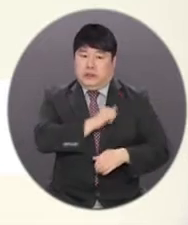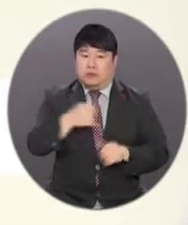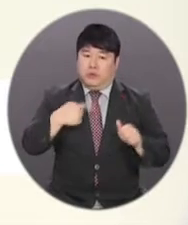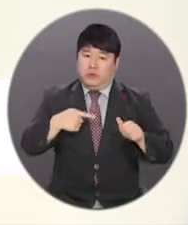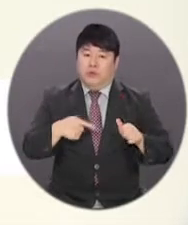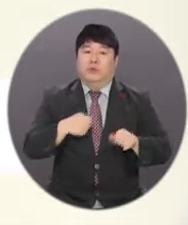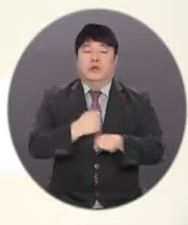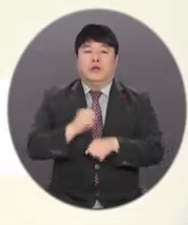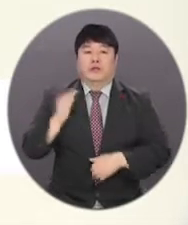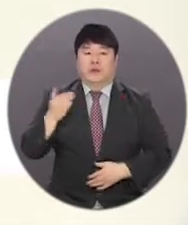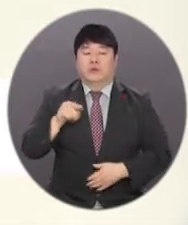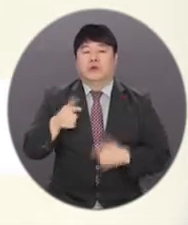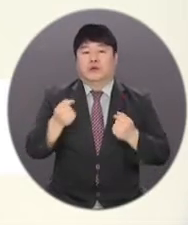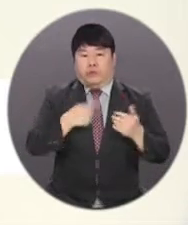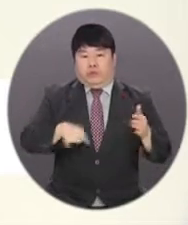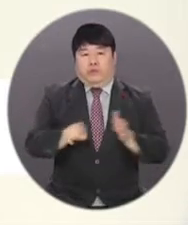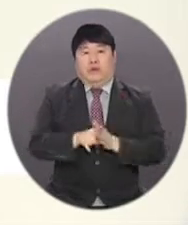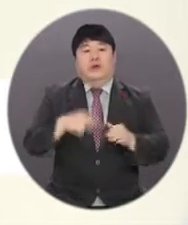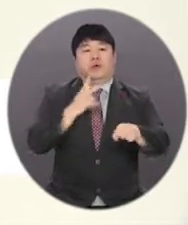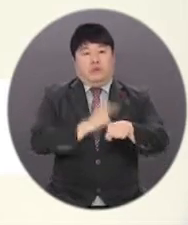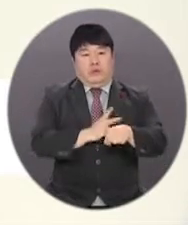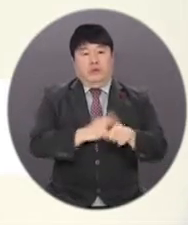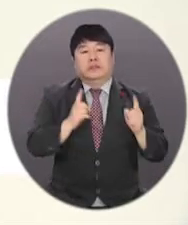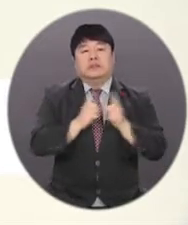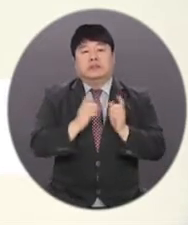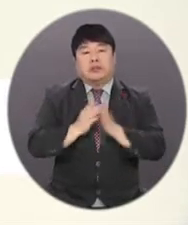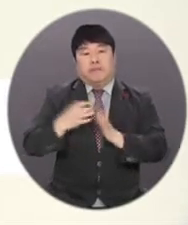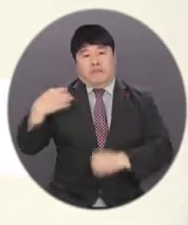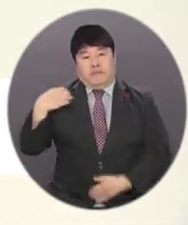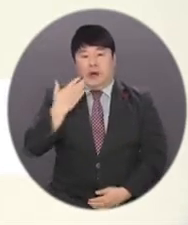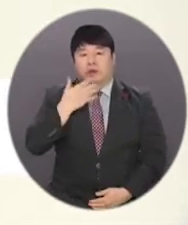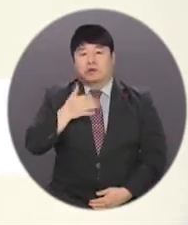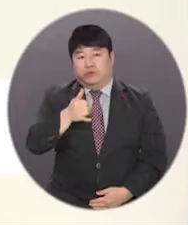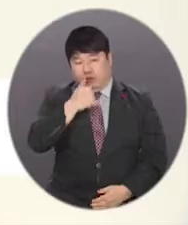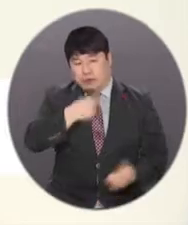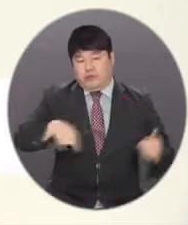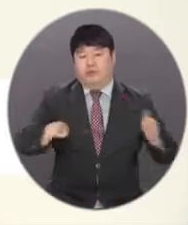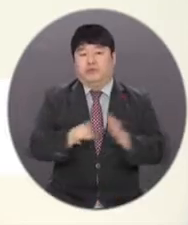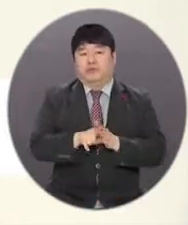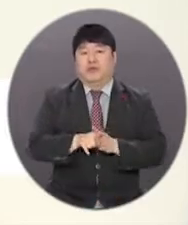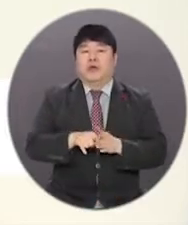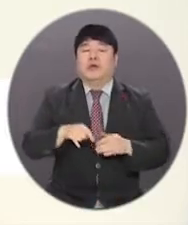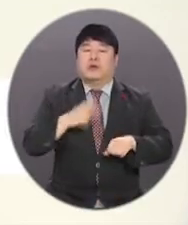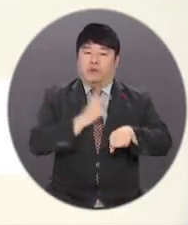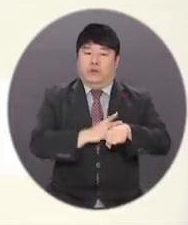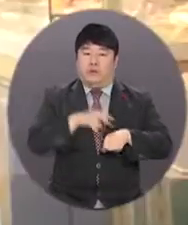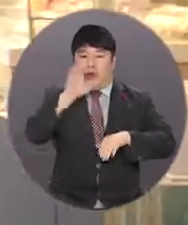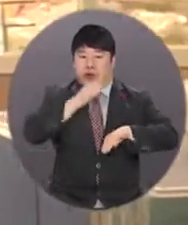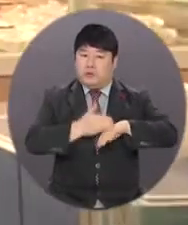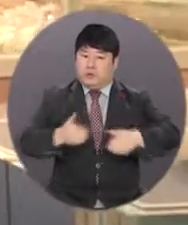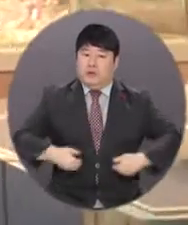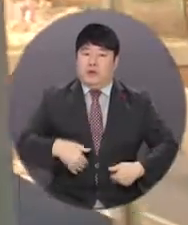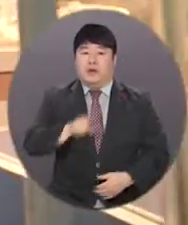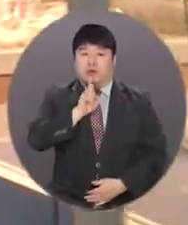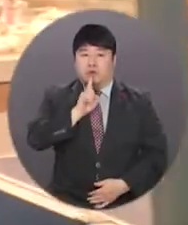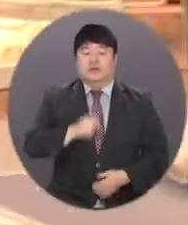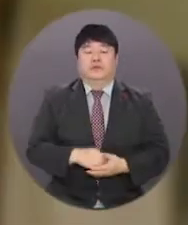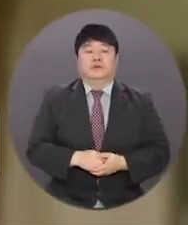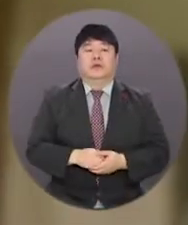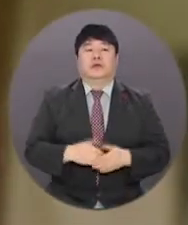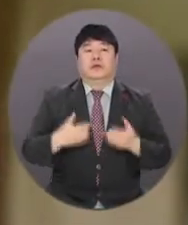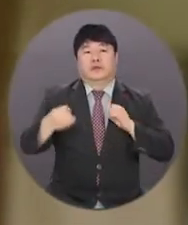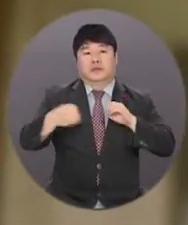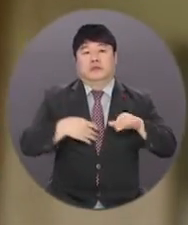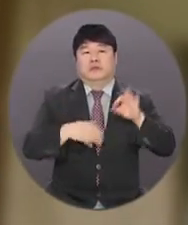거고요. 그러기 위해서는 교사들이 직접 담당할 수 있도록 교원 직무연수가 필요하다고 생각을 합니다. 여기에다